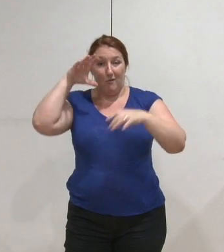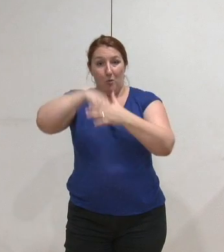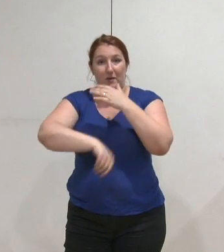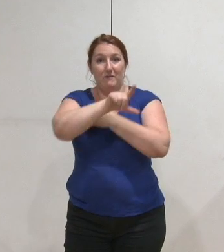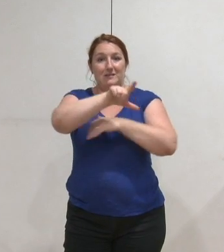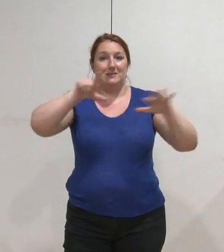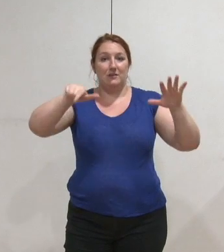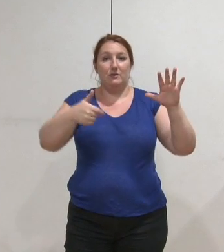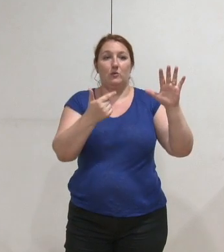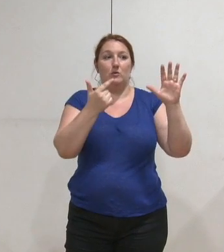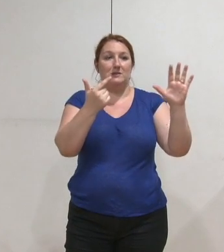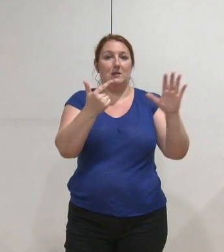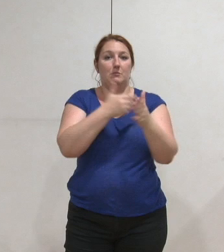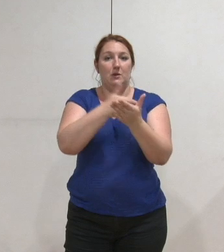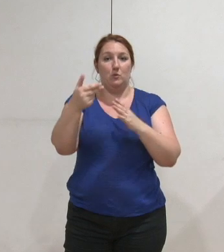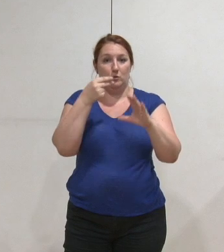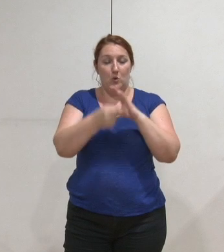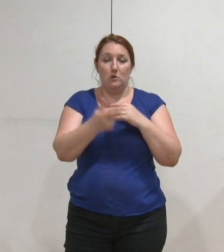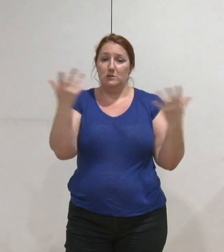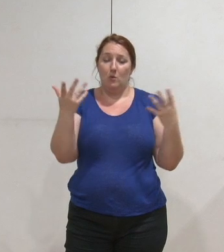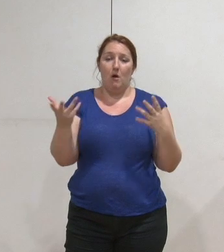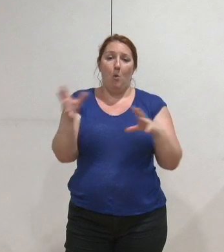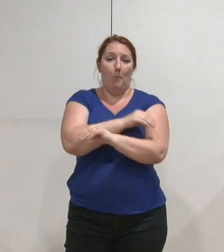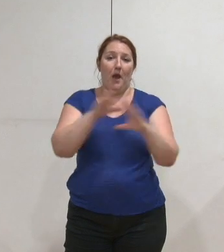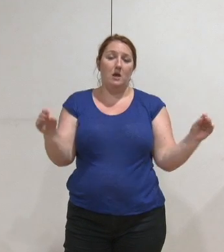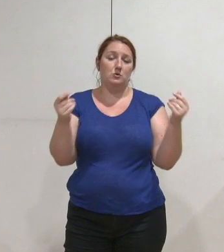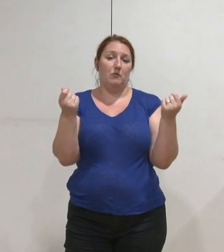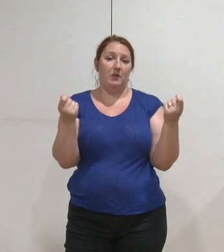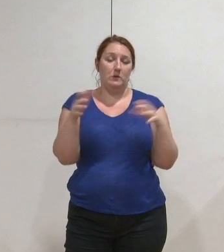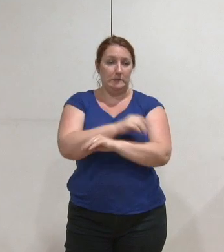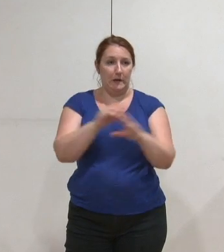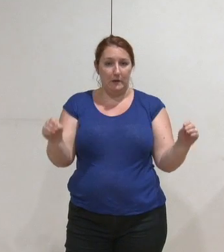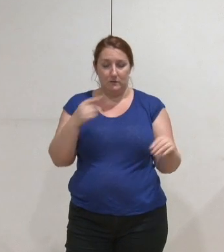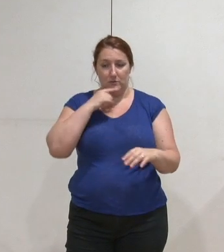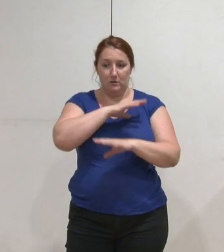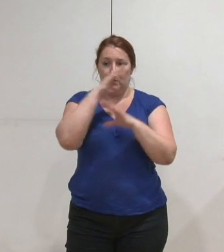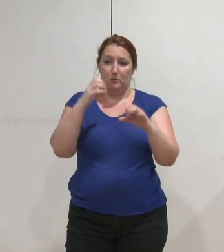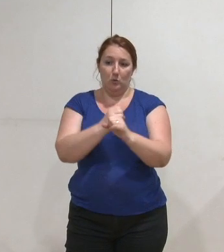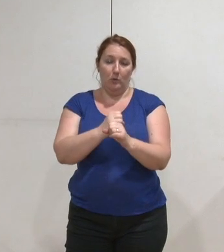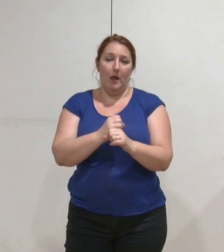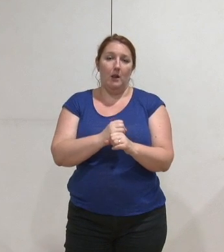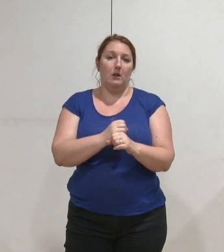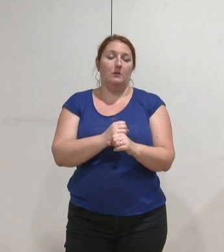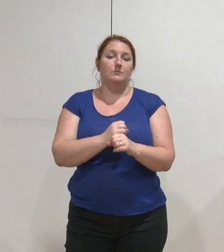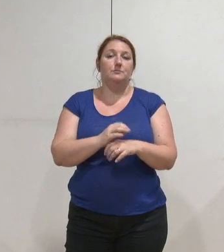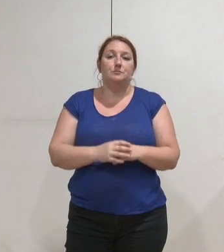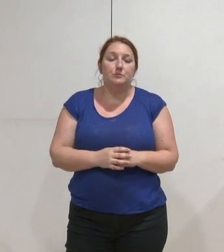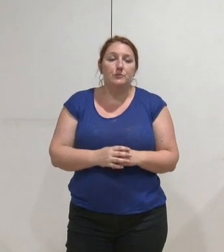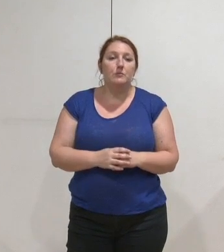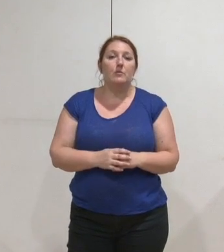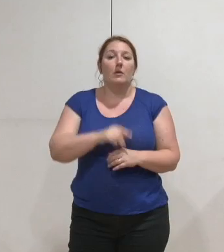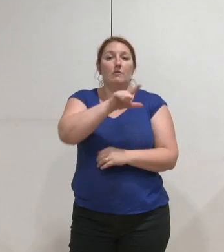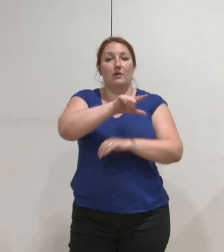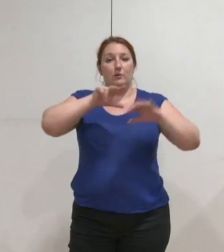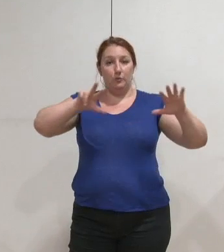million d'euros correspondent à des opérations financières soit un total de 47,38 million d'euros alors les 28